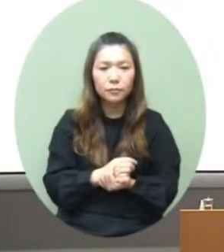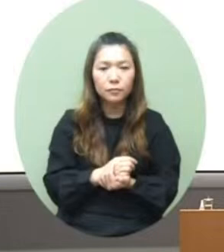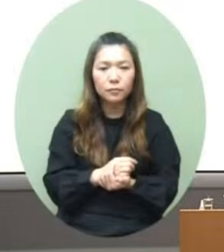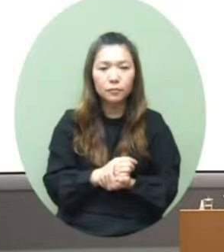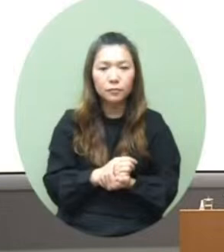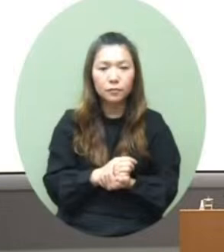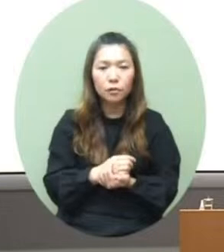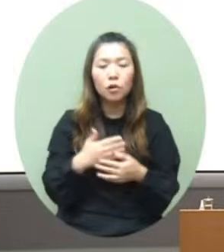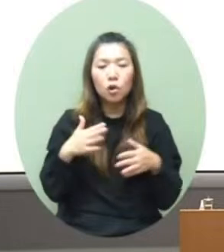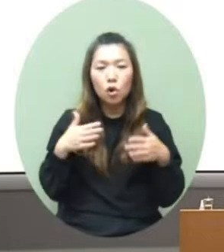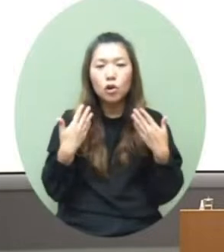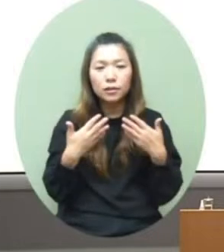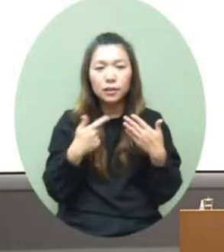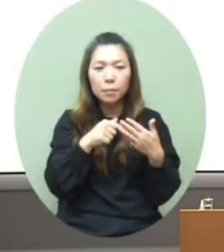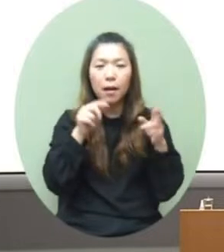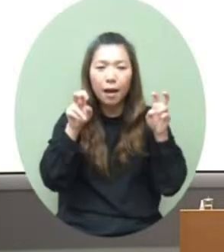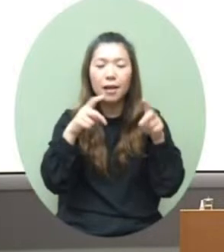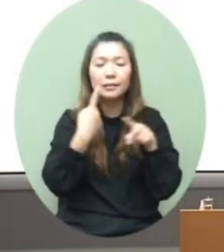開心呢就